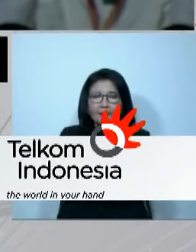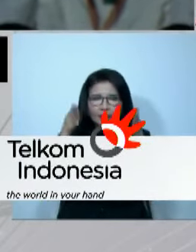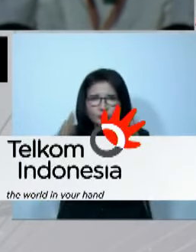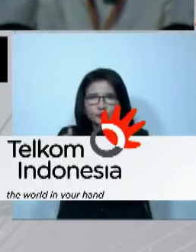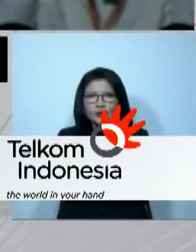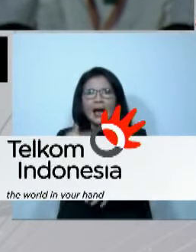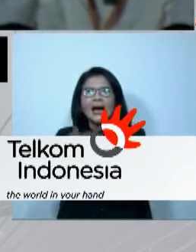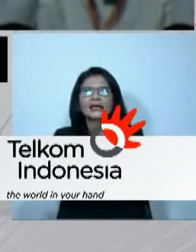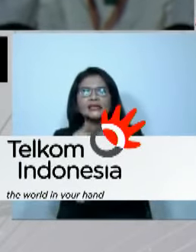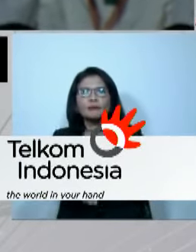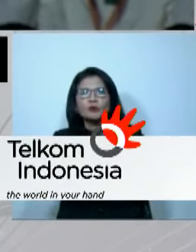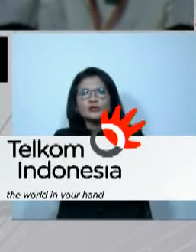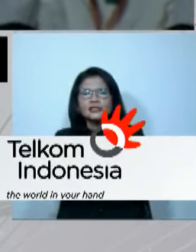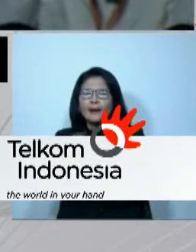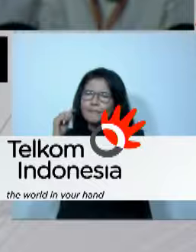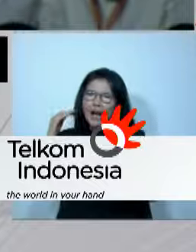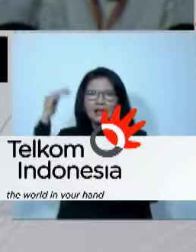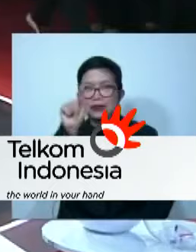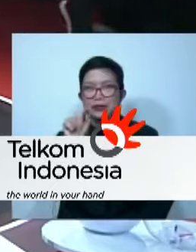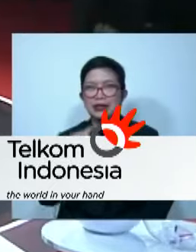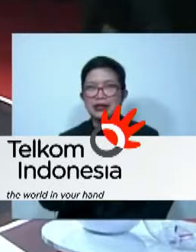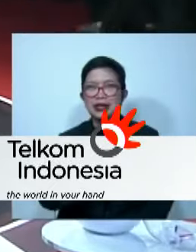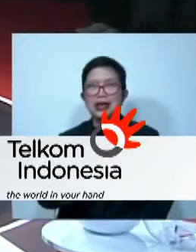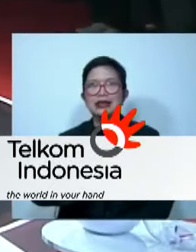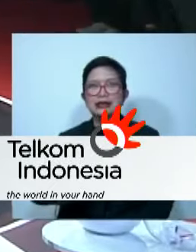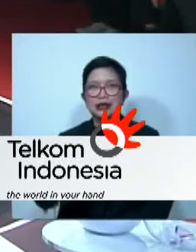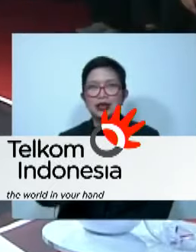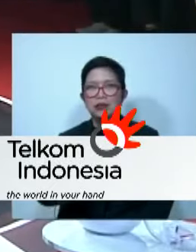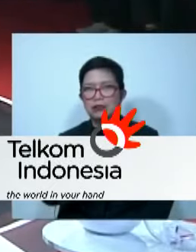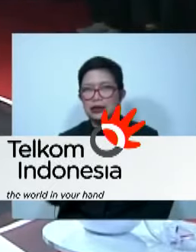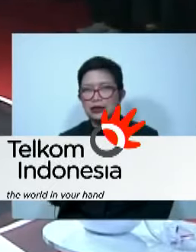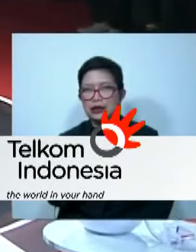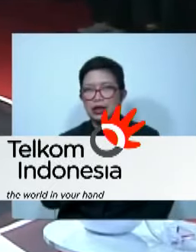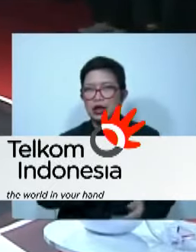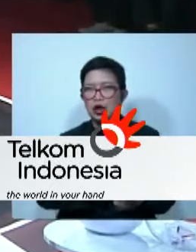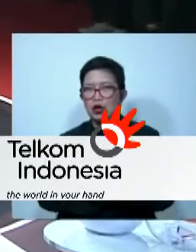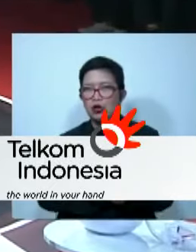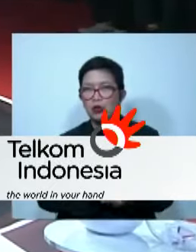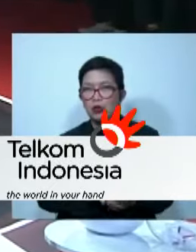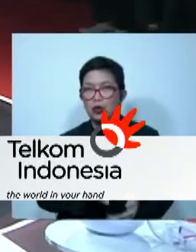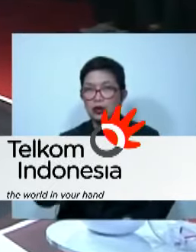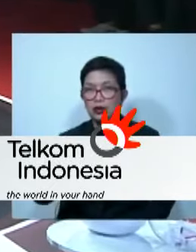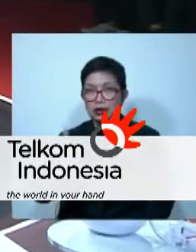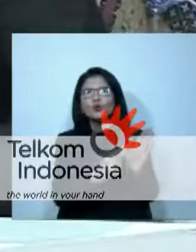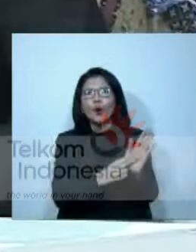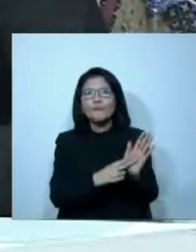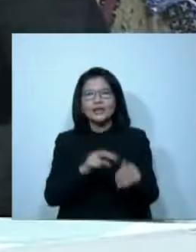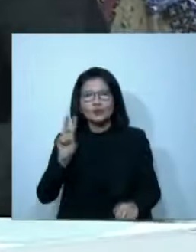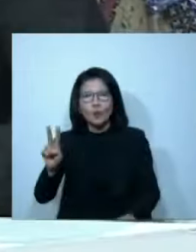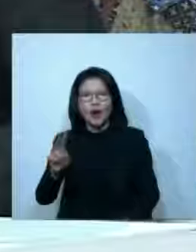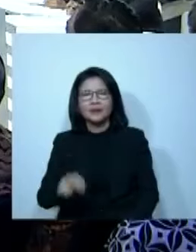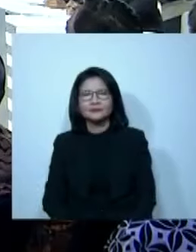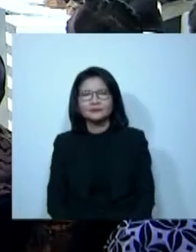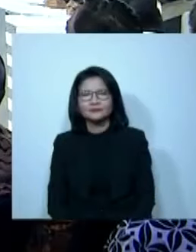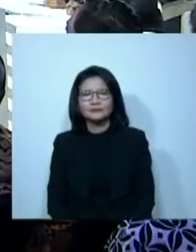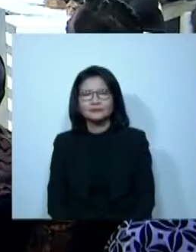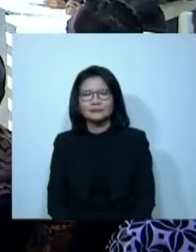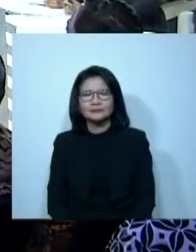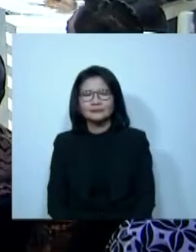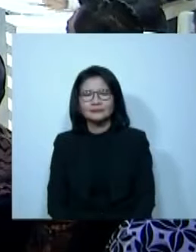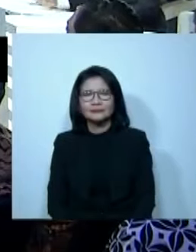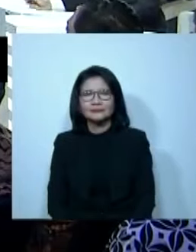di proses yang paling puncak terjadi ordal. Ada juga partikel kalimat sorry ye yang dilontarkan Capres nomor